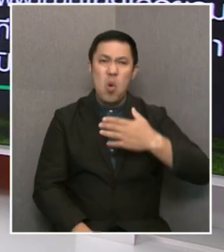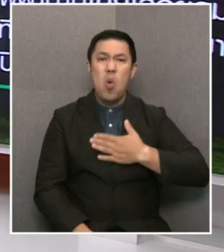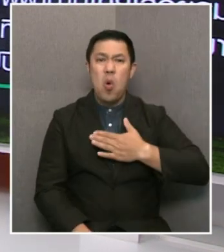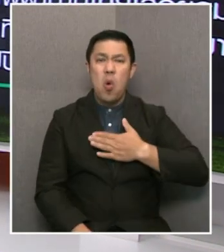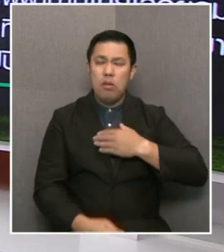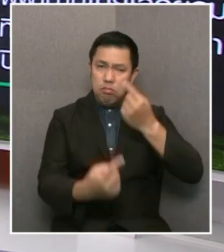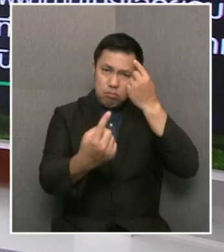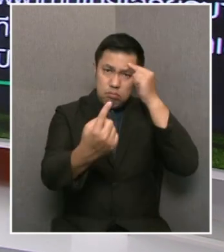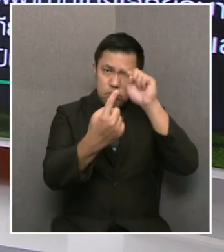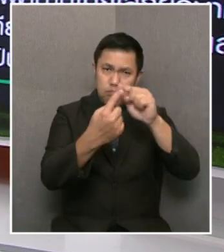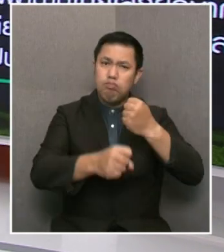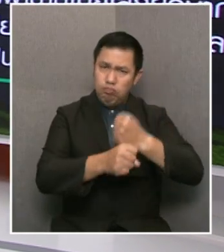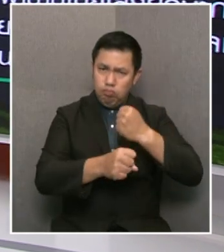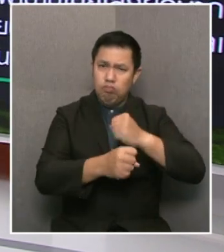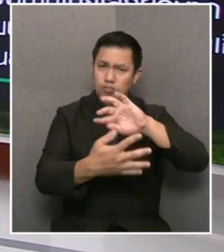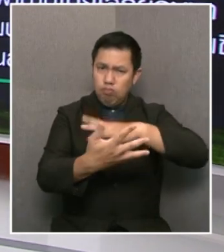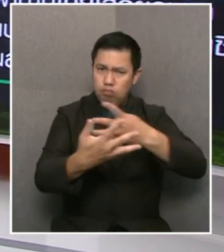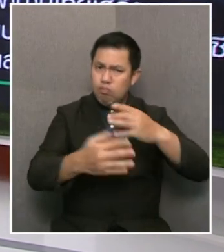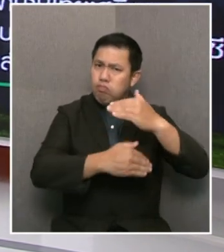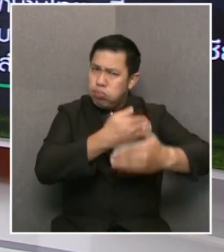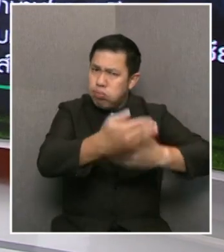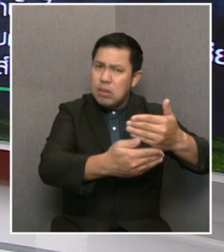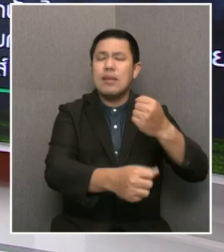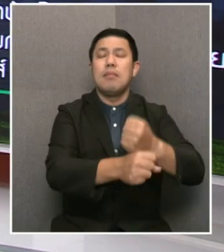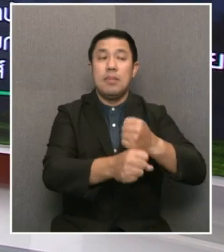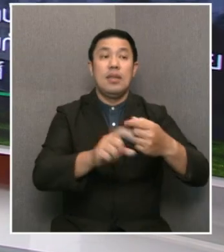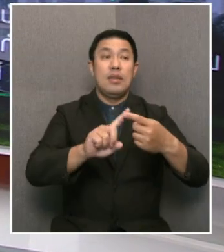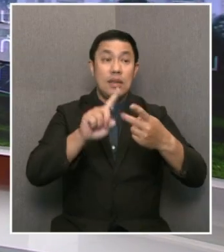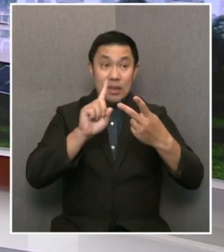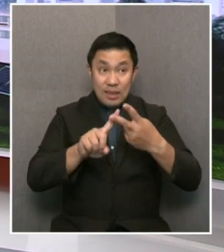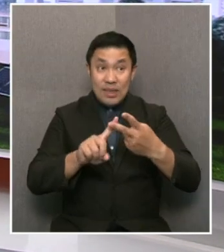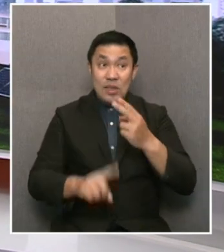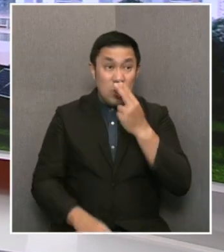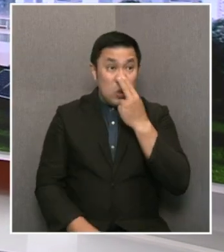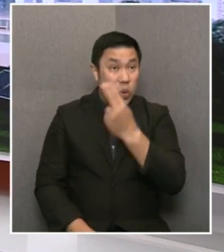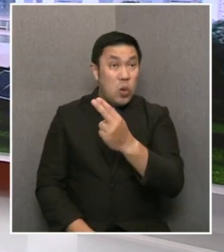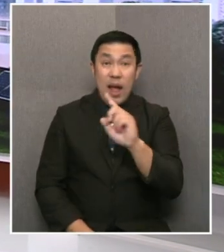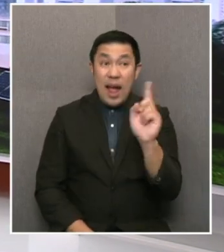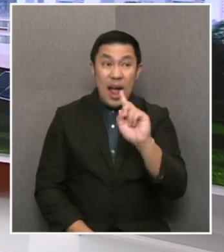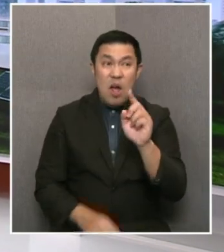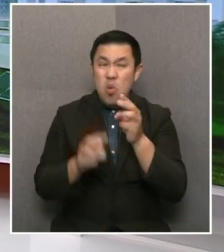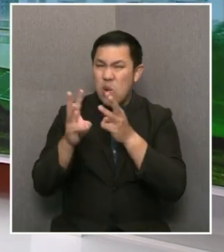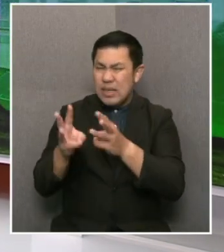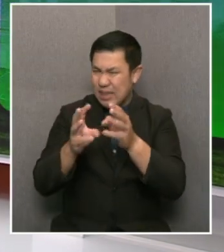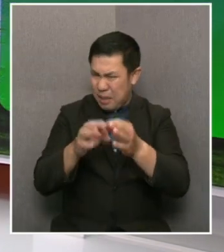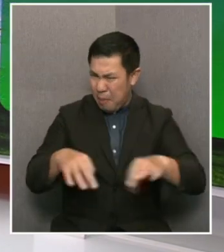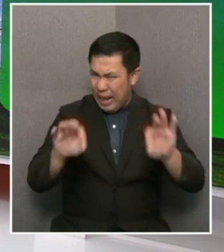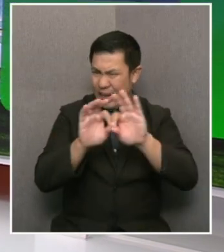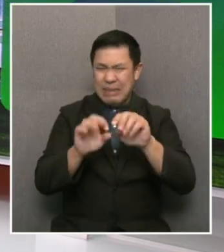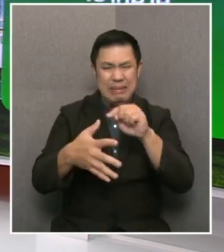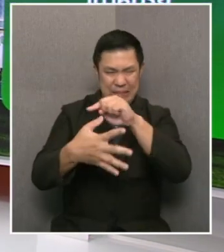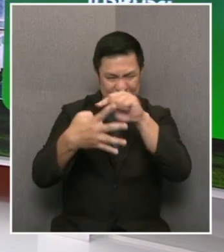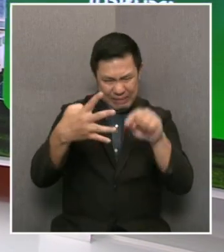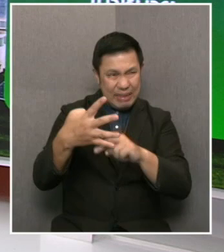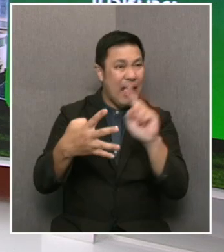าในการที่จะเดินหน้าทำให้ได้นะคะถัดมาจะพาคุณผู้ชมมาดูกันนะคะว่าหลักการสำคัญของแผนพลังงานแห่งชาติ